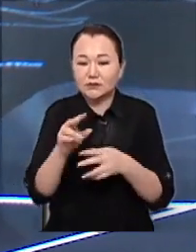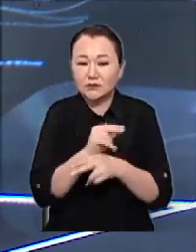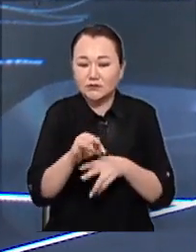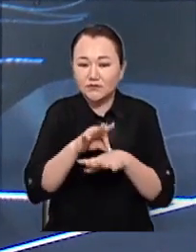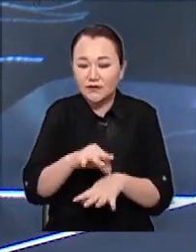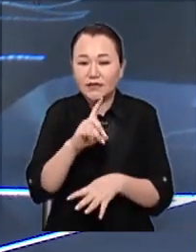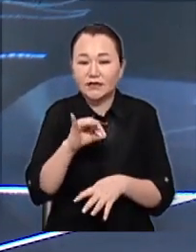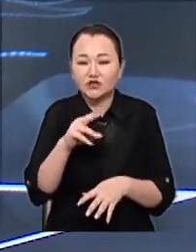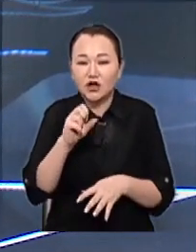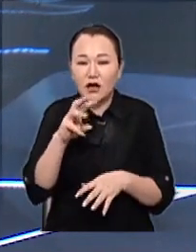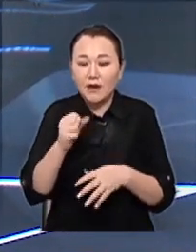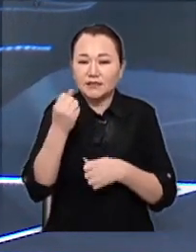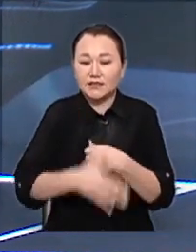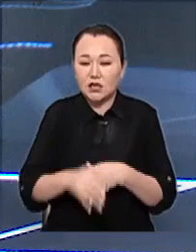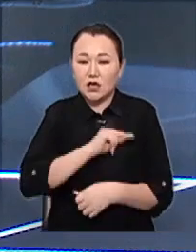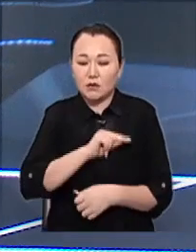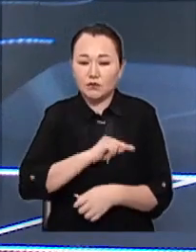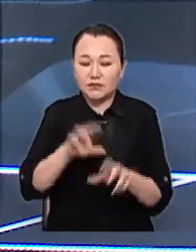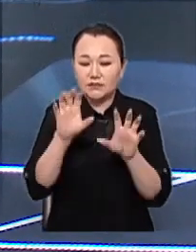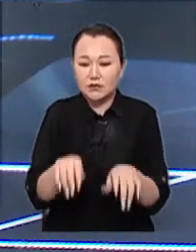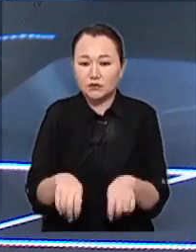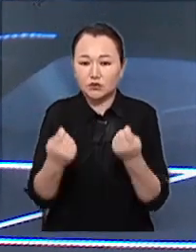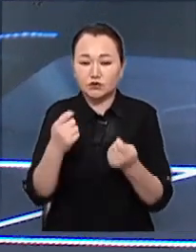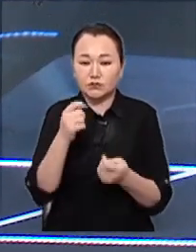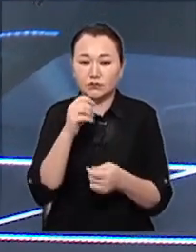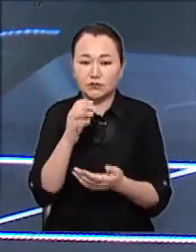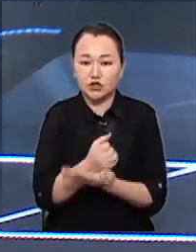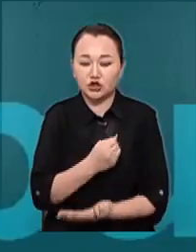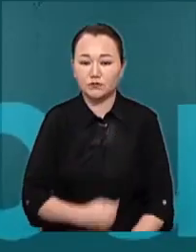жүргізетін хиджама орталығының жұмысын заңсыз деп тапты.